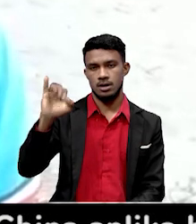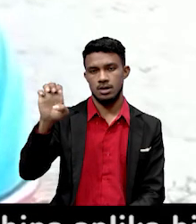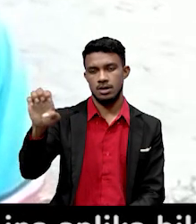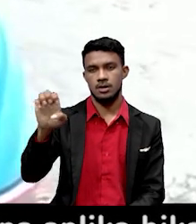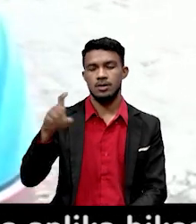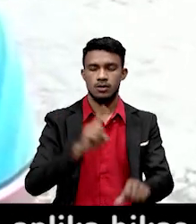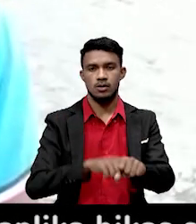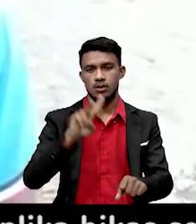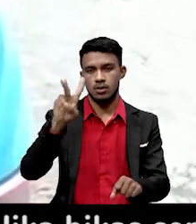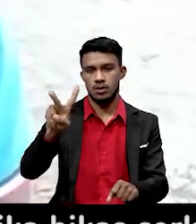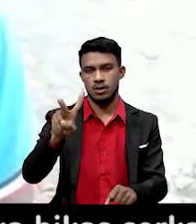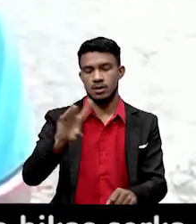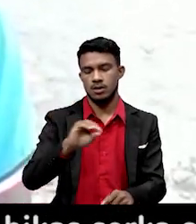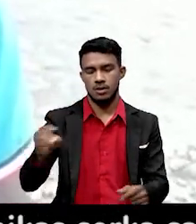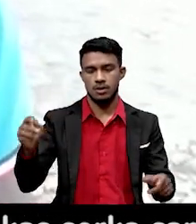akontesementu